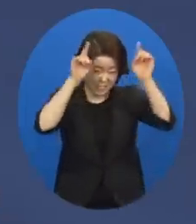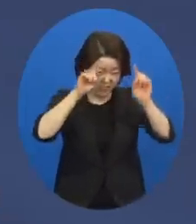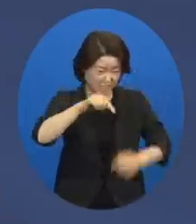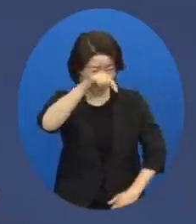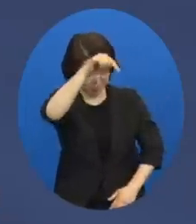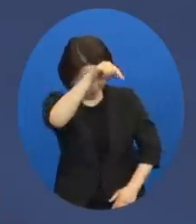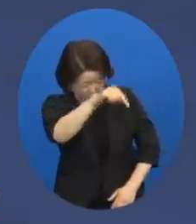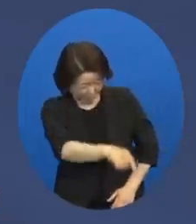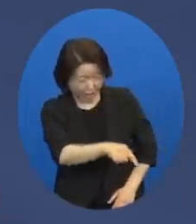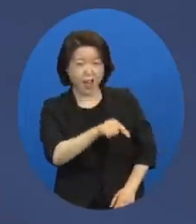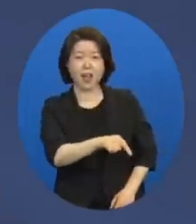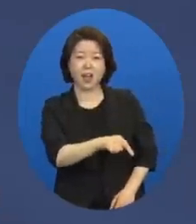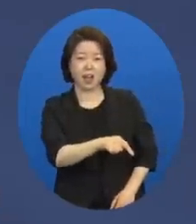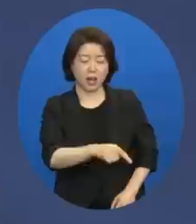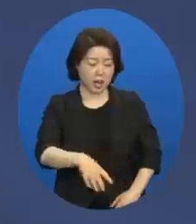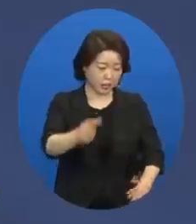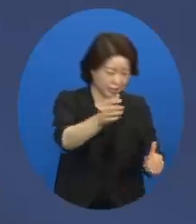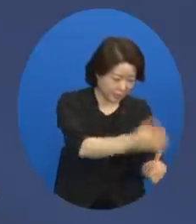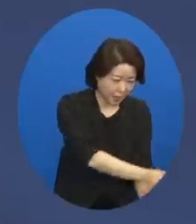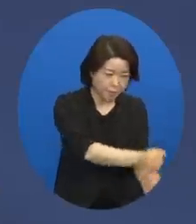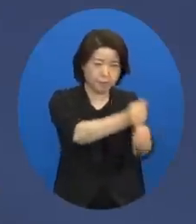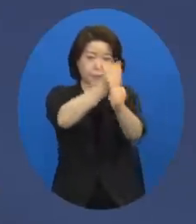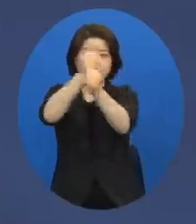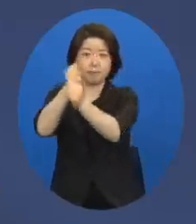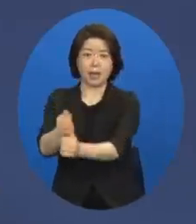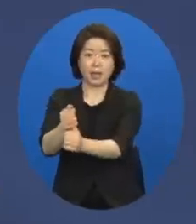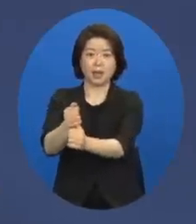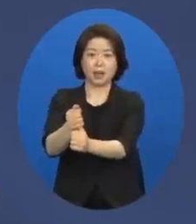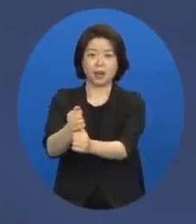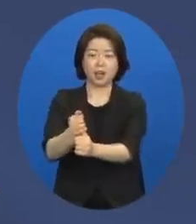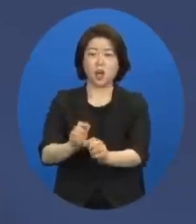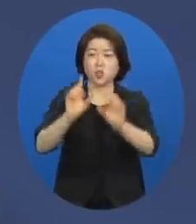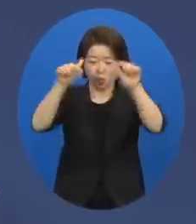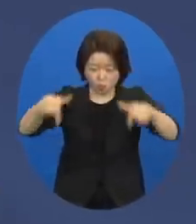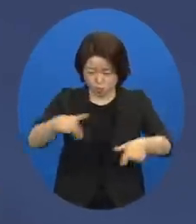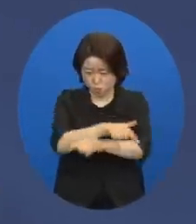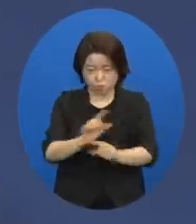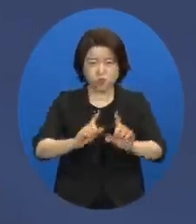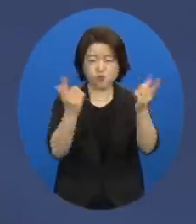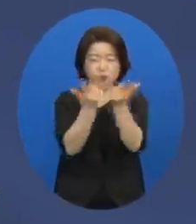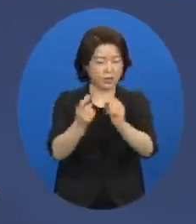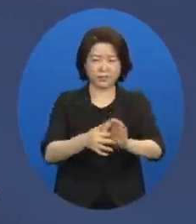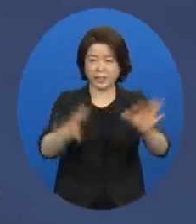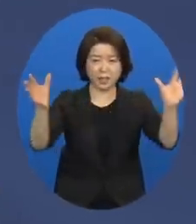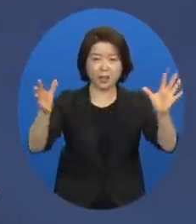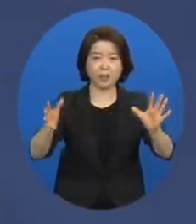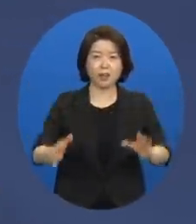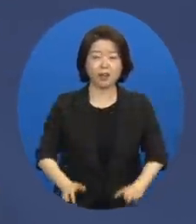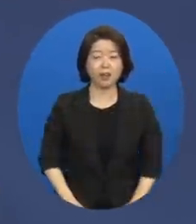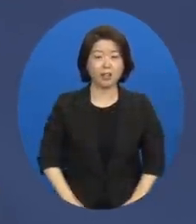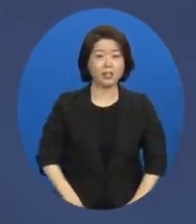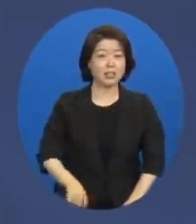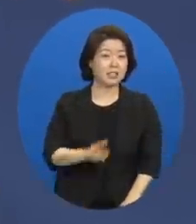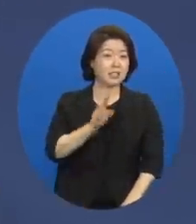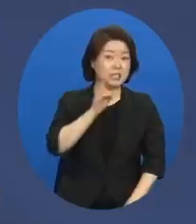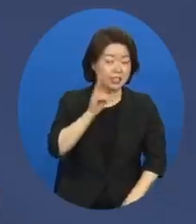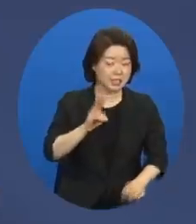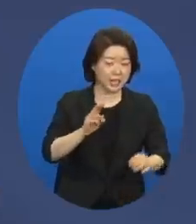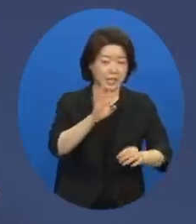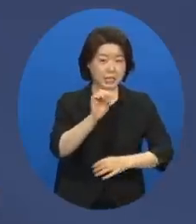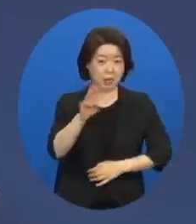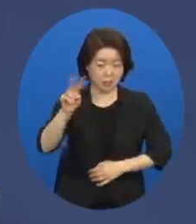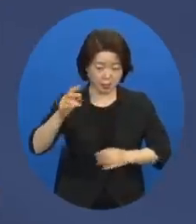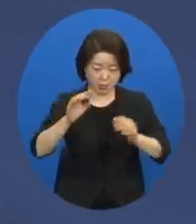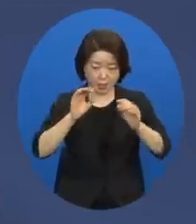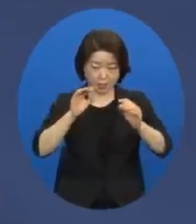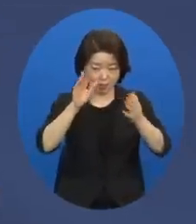밑바닥 끝자락이라도 거기서 건져내어서 동서남북 어디에 흩어져 있어도 이사야 43장에 있는 말씀처럼